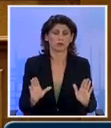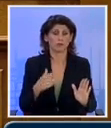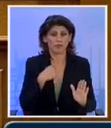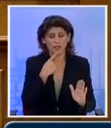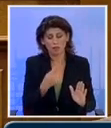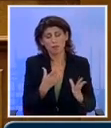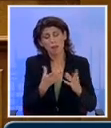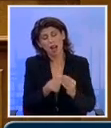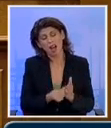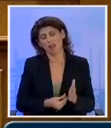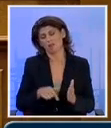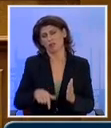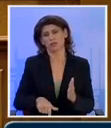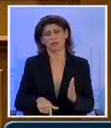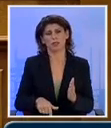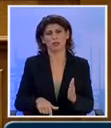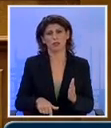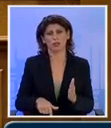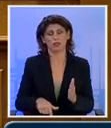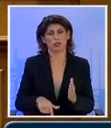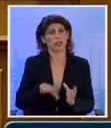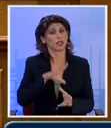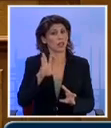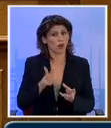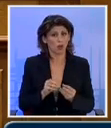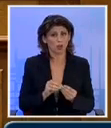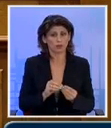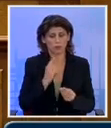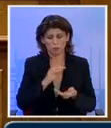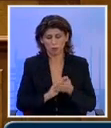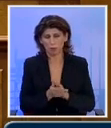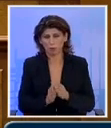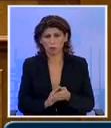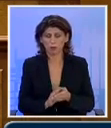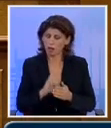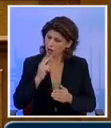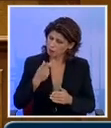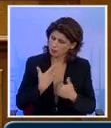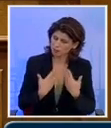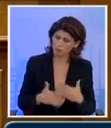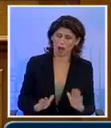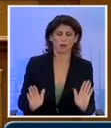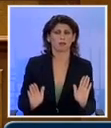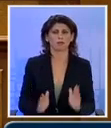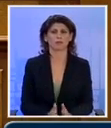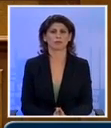Ελέγχθησαν πάρα πολλά απόψε. Για όλες αυτές τις συνωμοσιολογίες πήρατε απαντήσεις